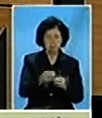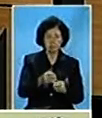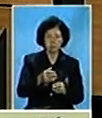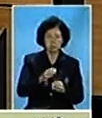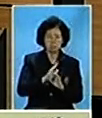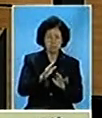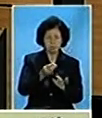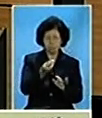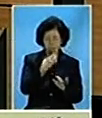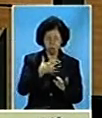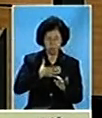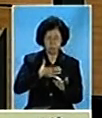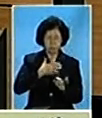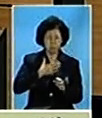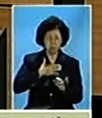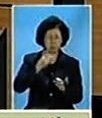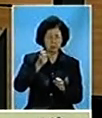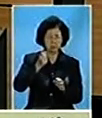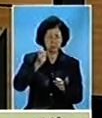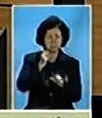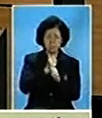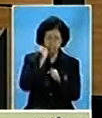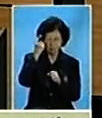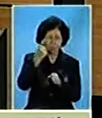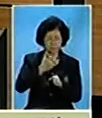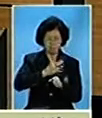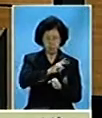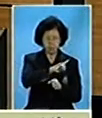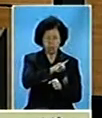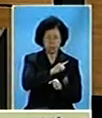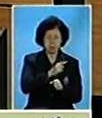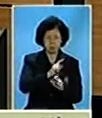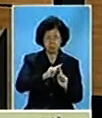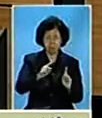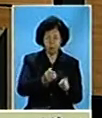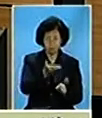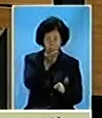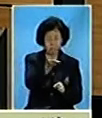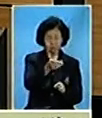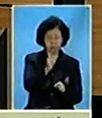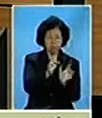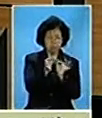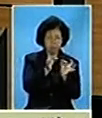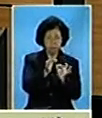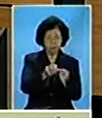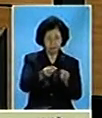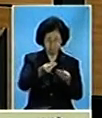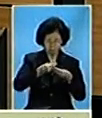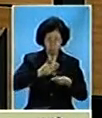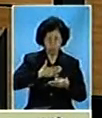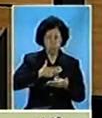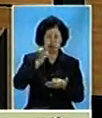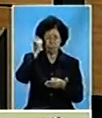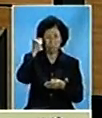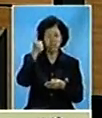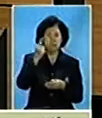ใจท่านต้องมีหน้าที่ชี้แจงให้ผมเข้าใจนะครับต้องขออนุญาตท่านประธานนะจริงๆแล้วถ้าเป็น